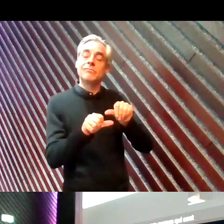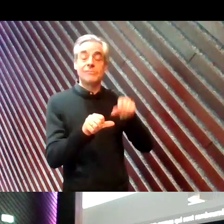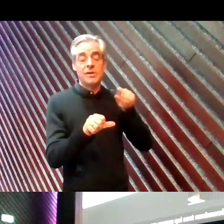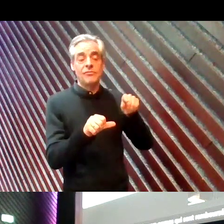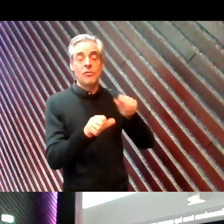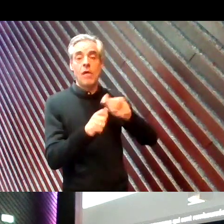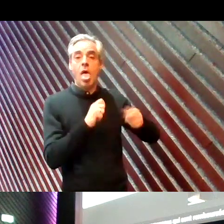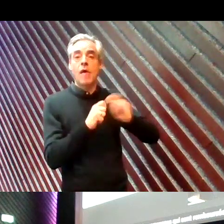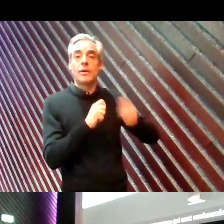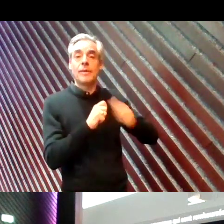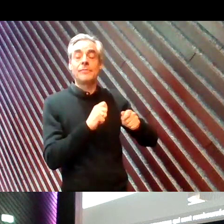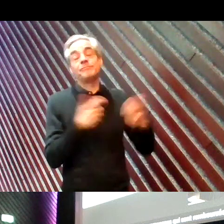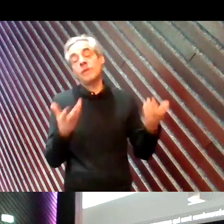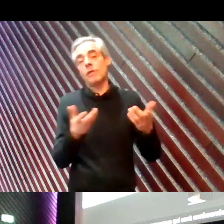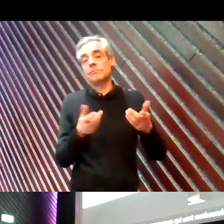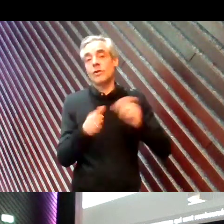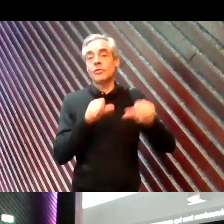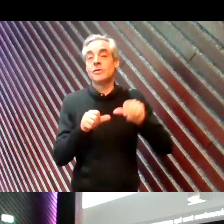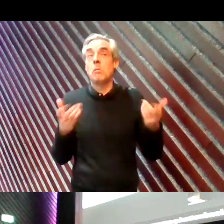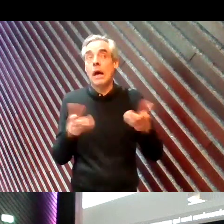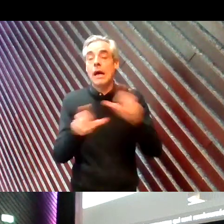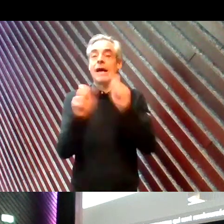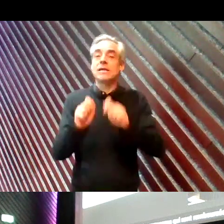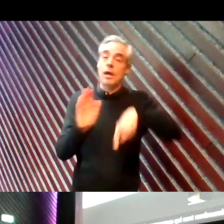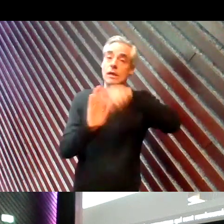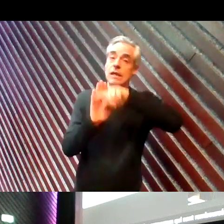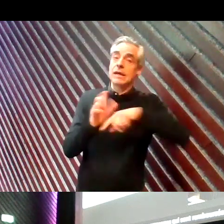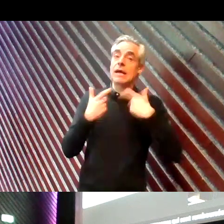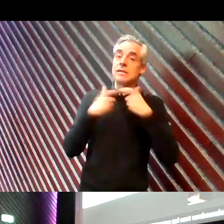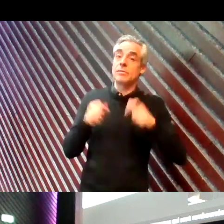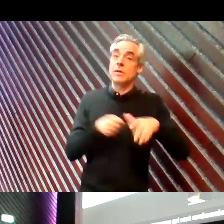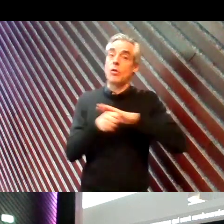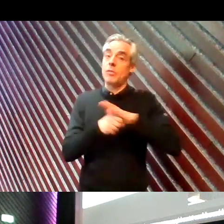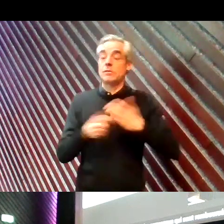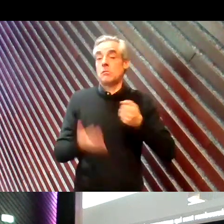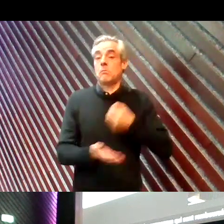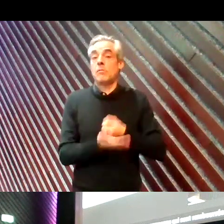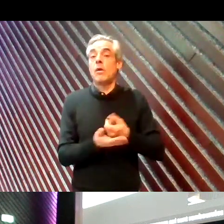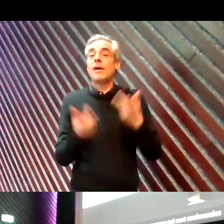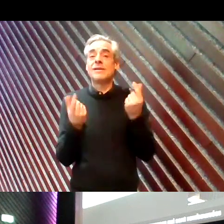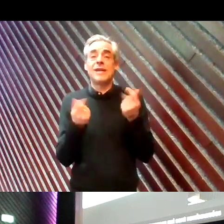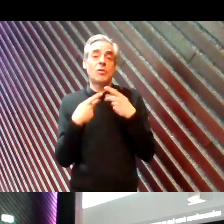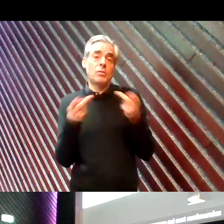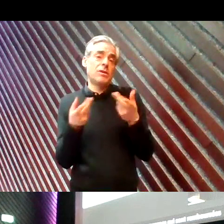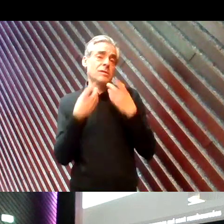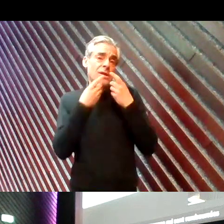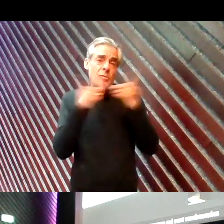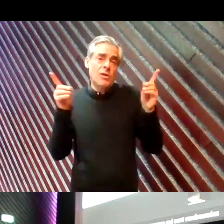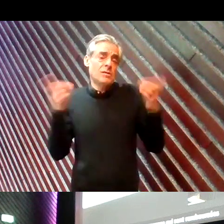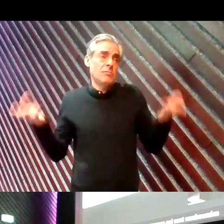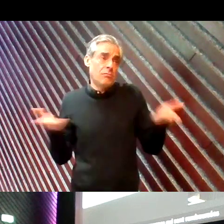il faut qu soient conditionnés au respect de règles d'accessibilité qui est la moindre des choses qui est l'argent public et fonctionnement de la démocratie.